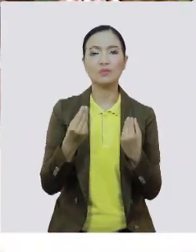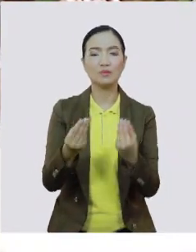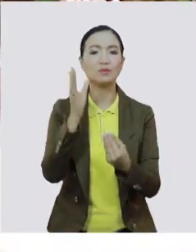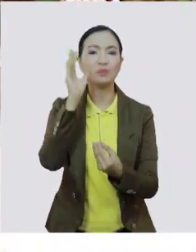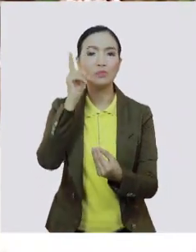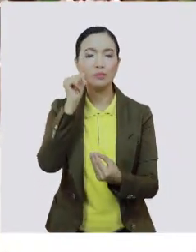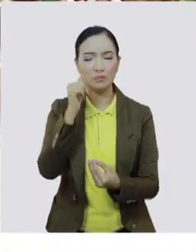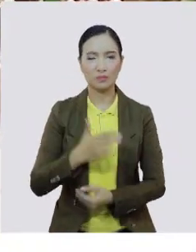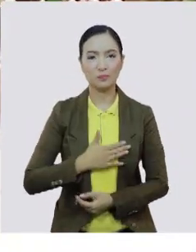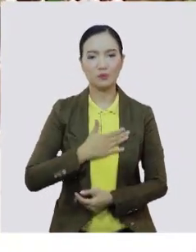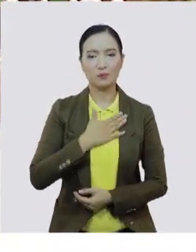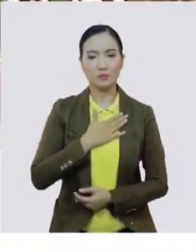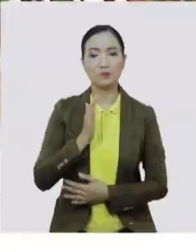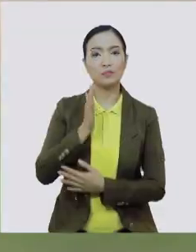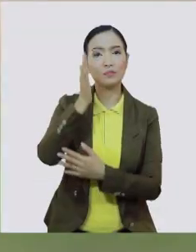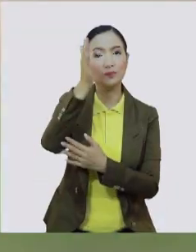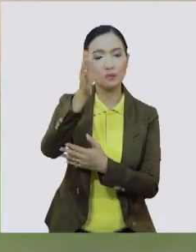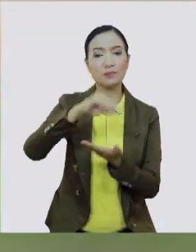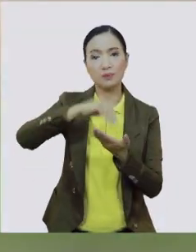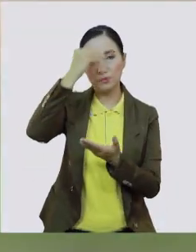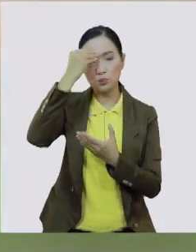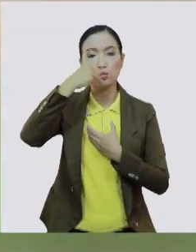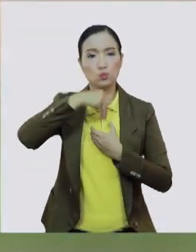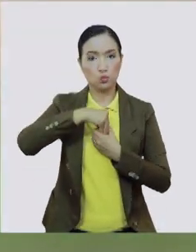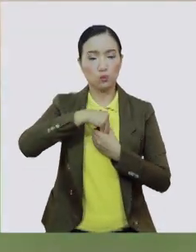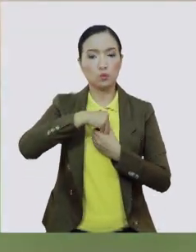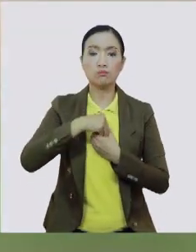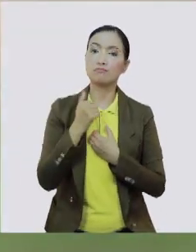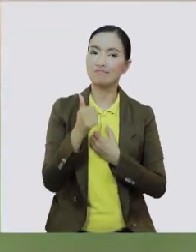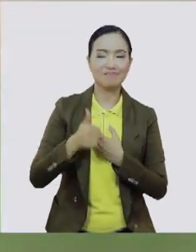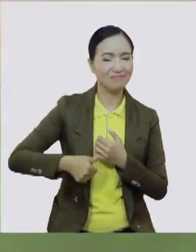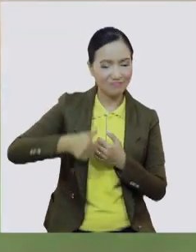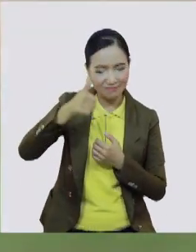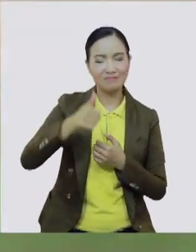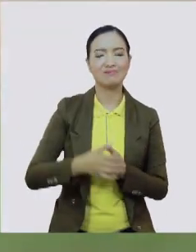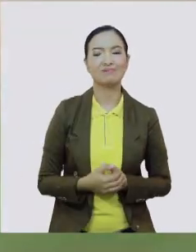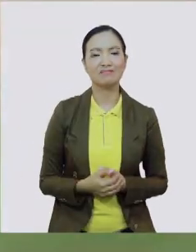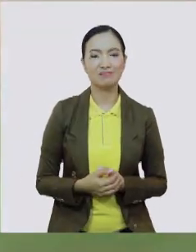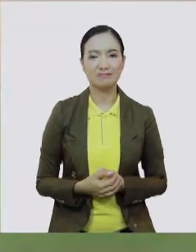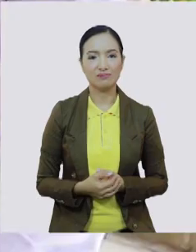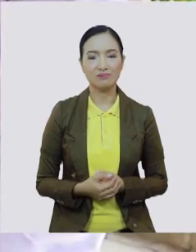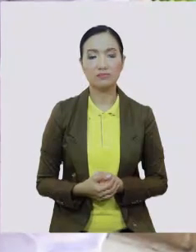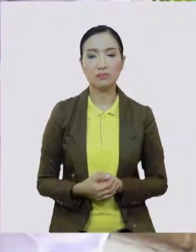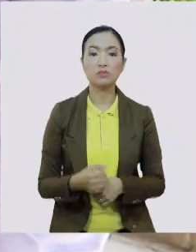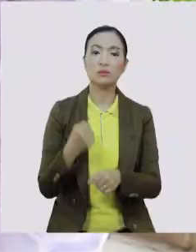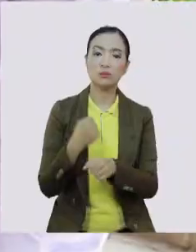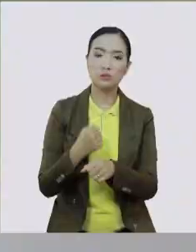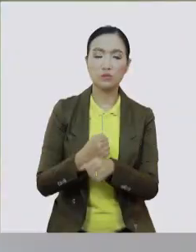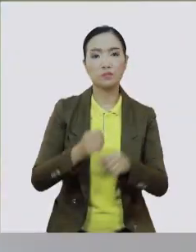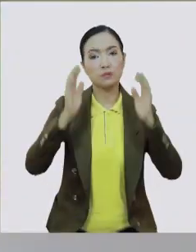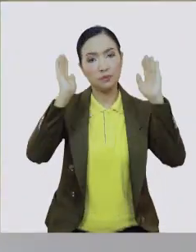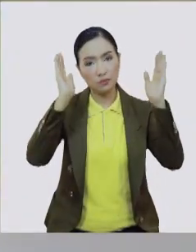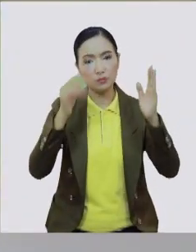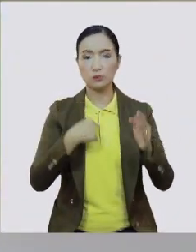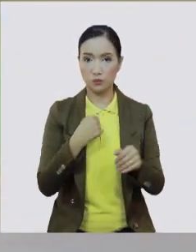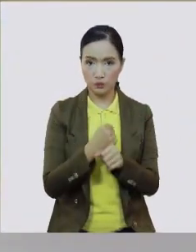พ่อแม่ภูมิใจแล้วก็อนาคตในวันข้างหน้าการศึกษาติดตัวเราไว้ถือว่าดีที่สุดอะค่ะคือการทำงานเนี่ย